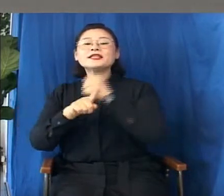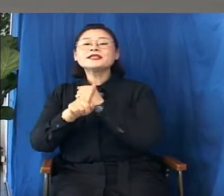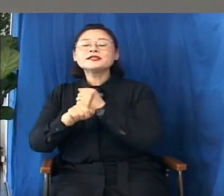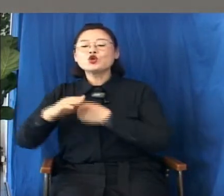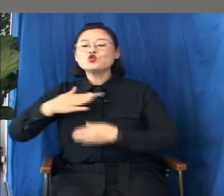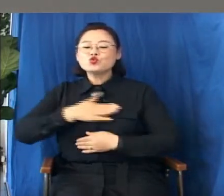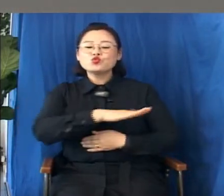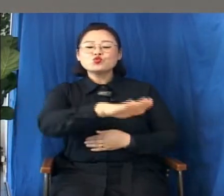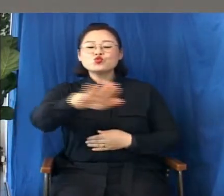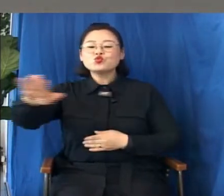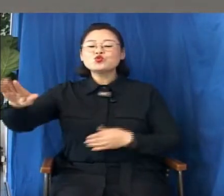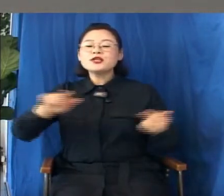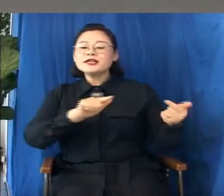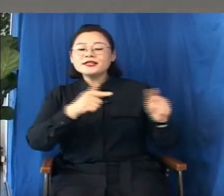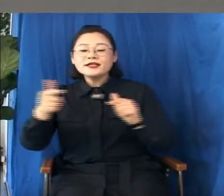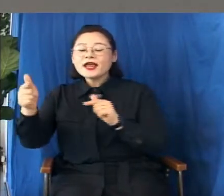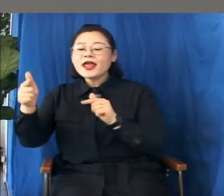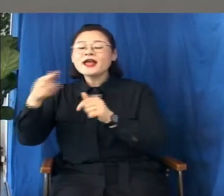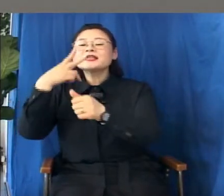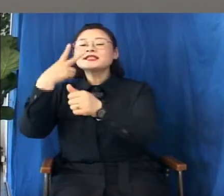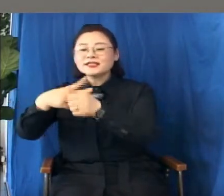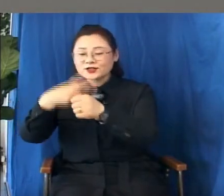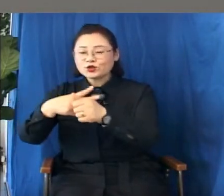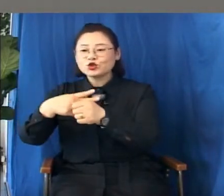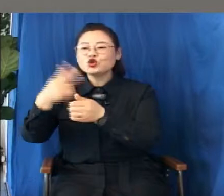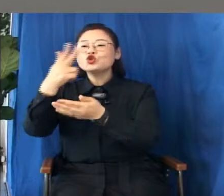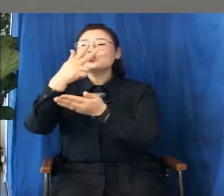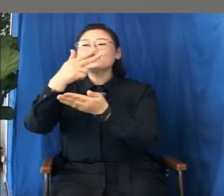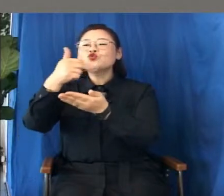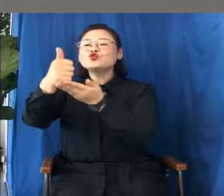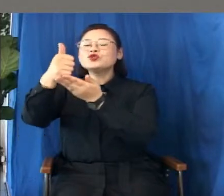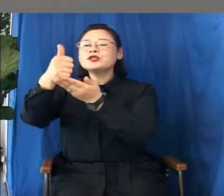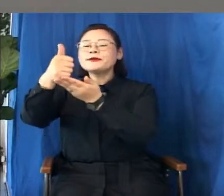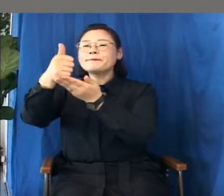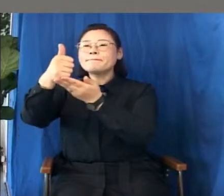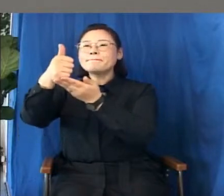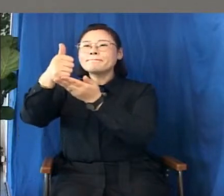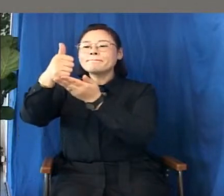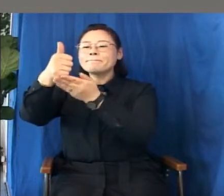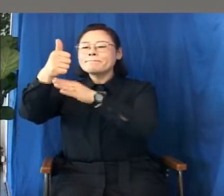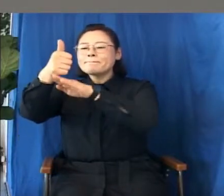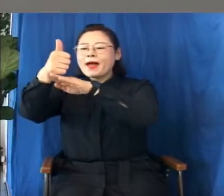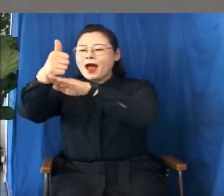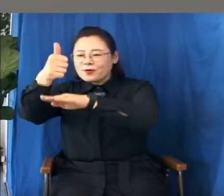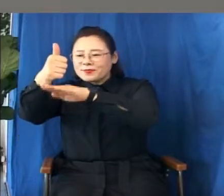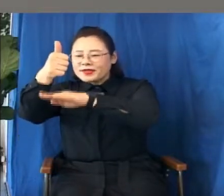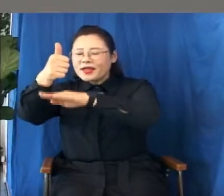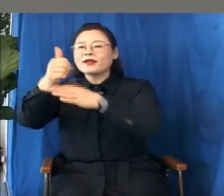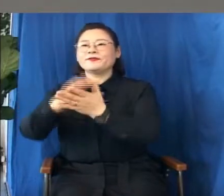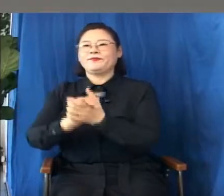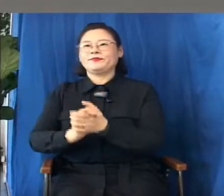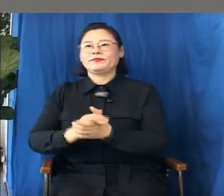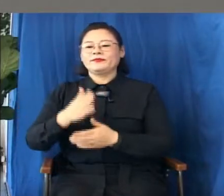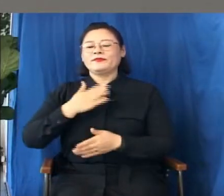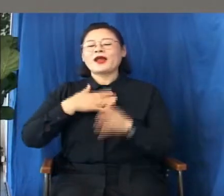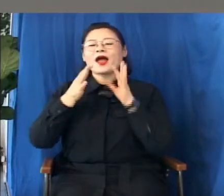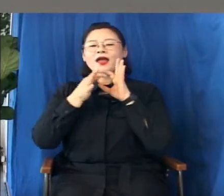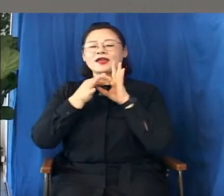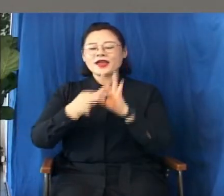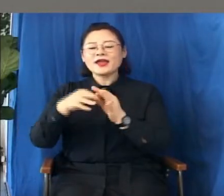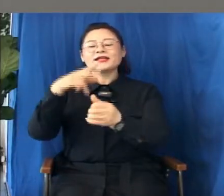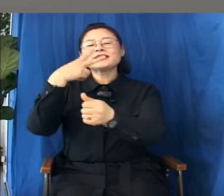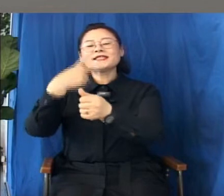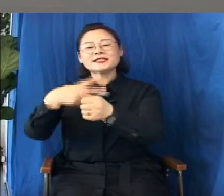스승, 주님 바로 밑단계예요. 주님 바로 밑단계. 그러니까 나의 스승이라고 하는